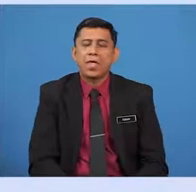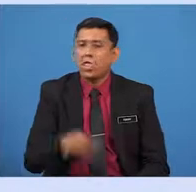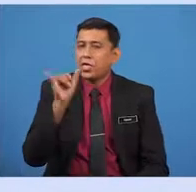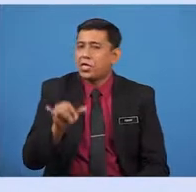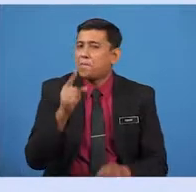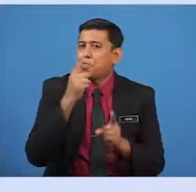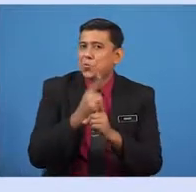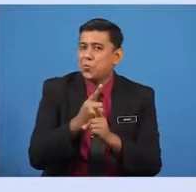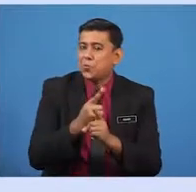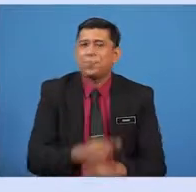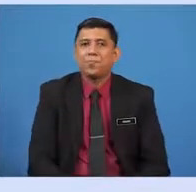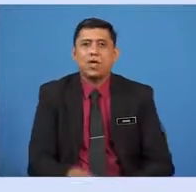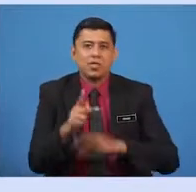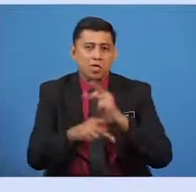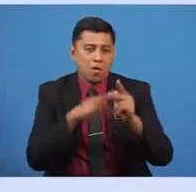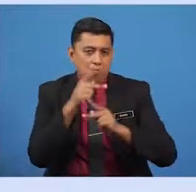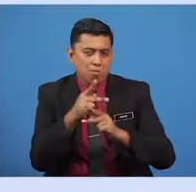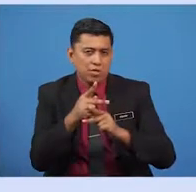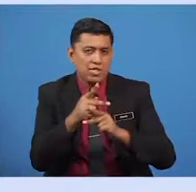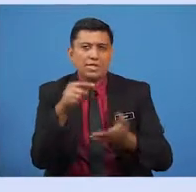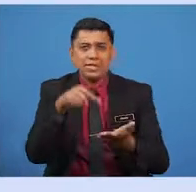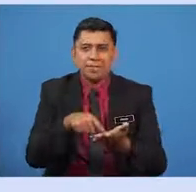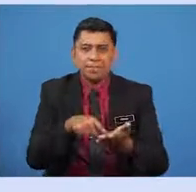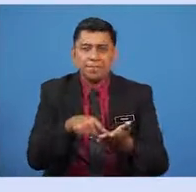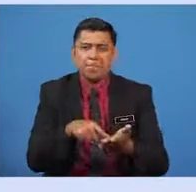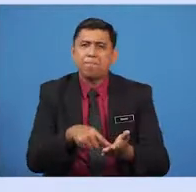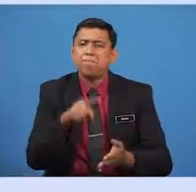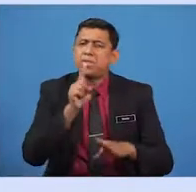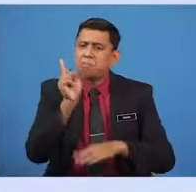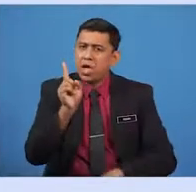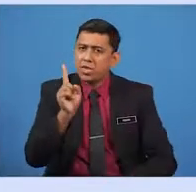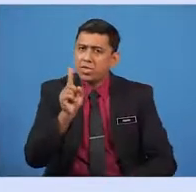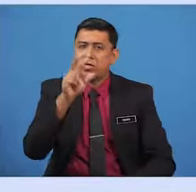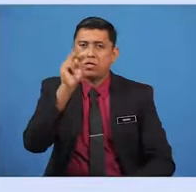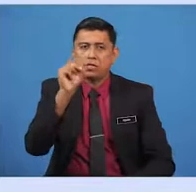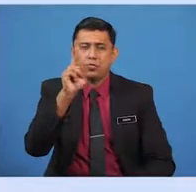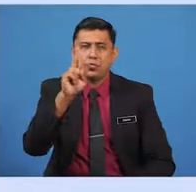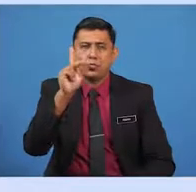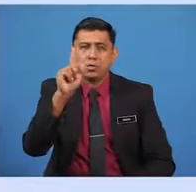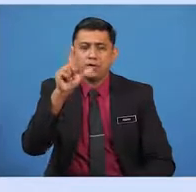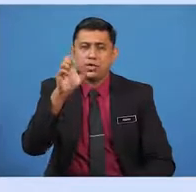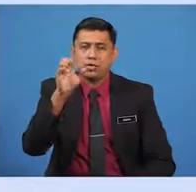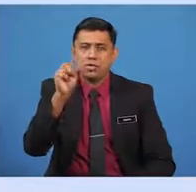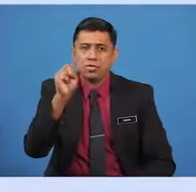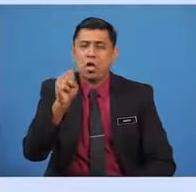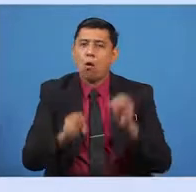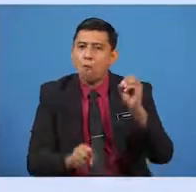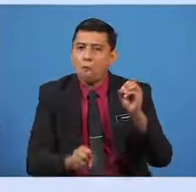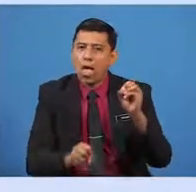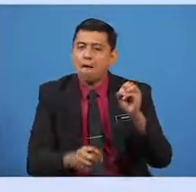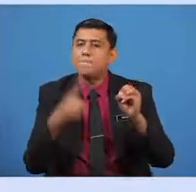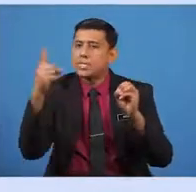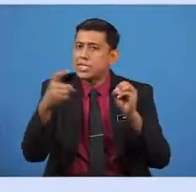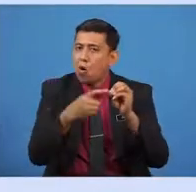Ya, betul. Proses persenyawaan ialah proses di mana nukleus ovum bersenyawa dengan nukleus